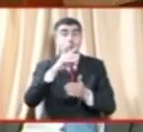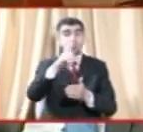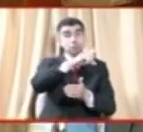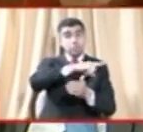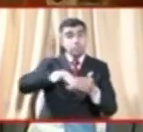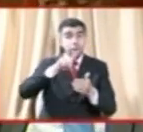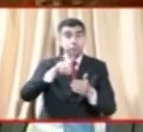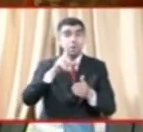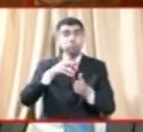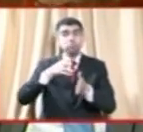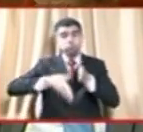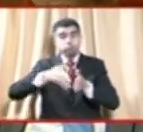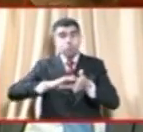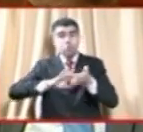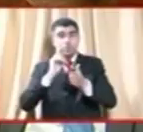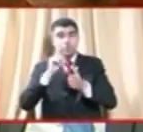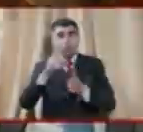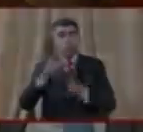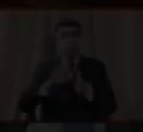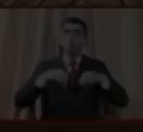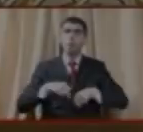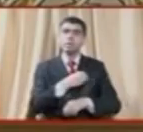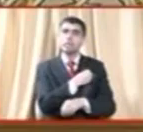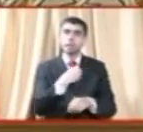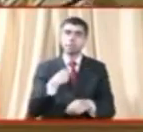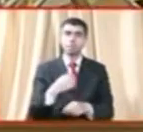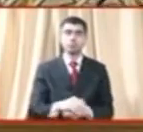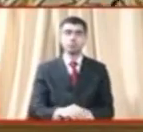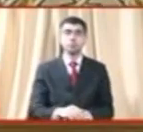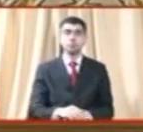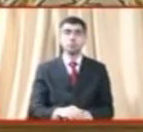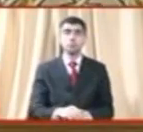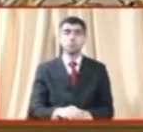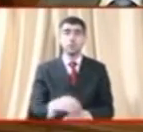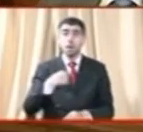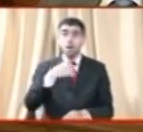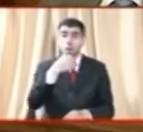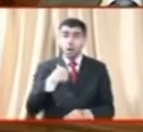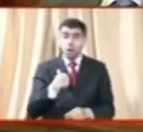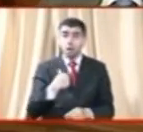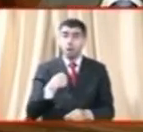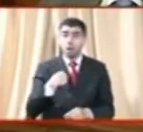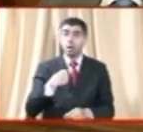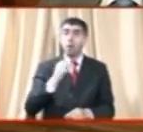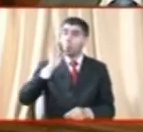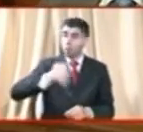والموارد المتنقلة باش نتغلبوا على هاد الأفات. شكرا السيد. إن غتوجد أنا مستعد نمشي معكم أنا شخصيا. ف